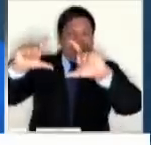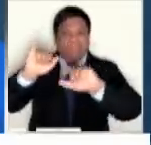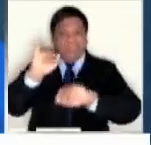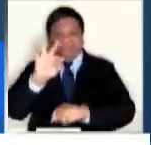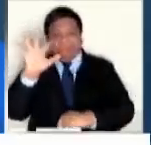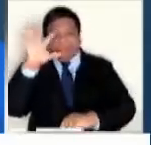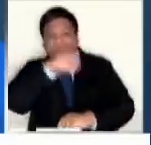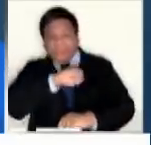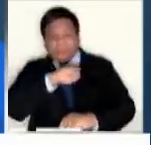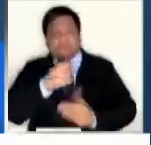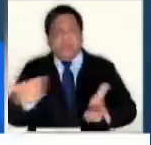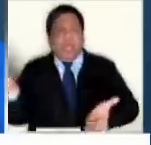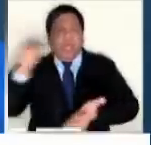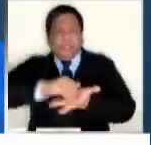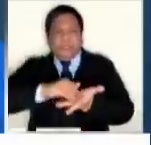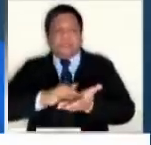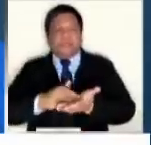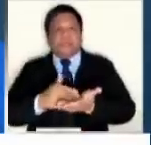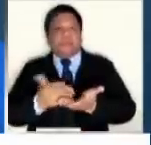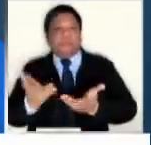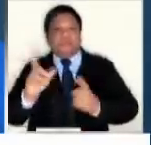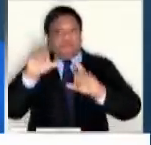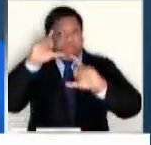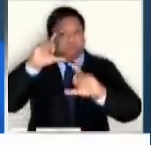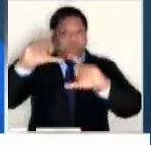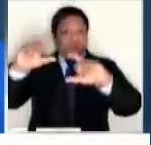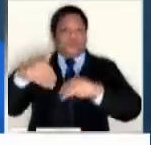itong makikita sa May